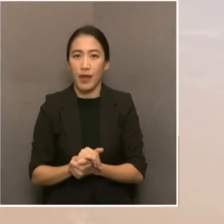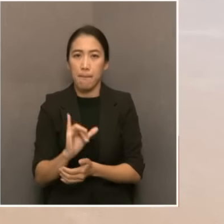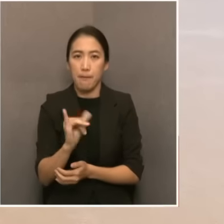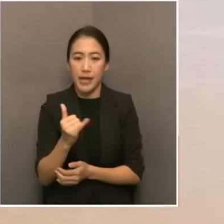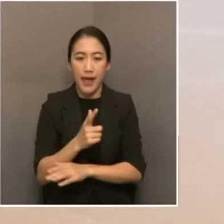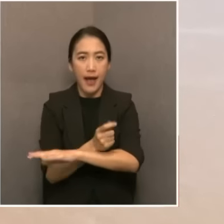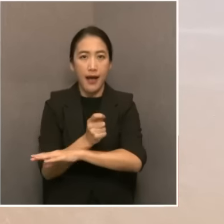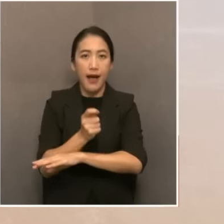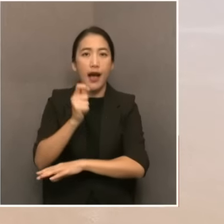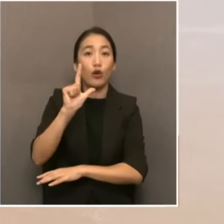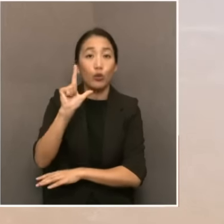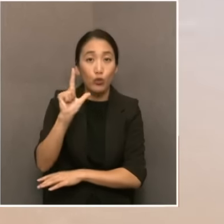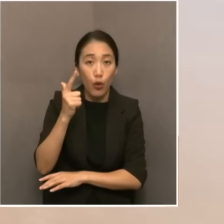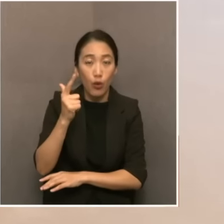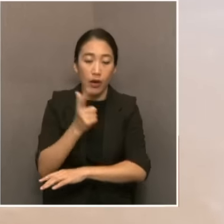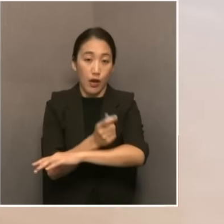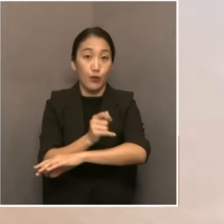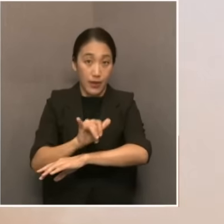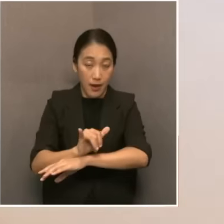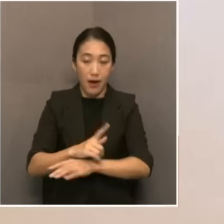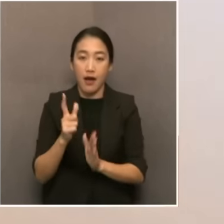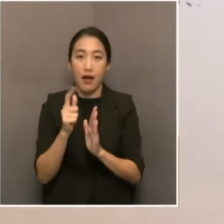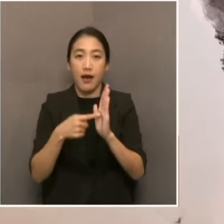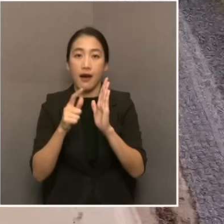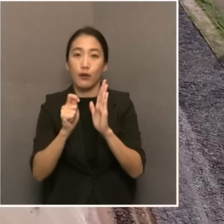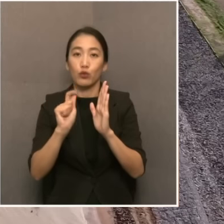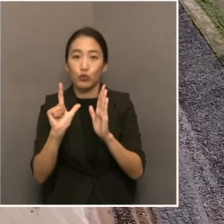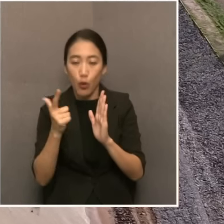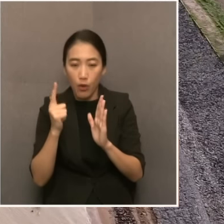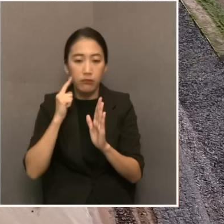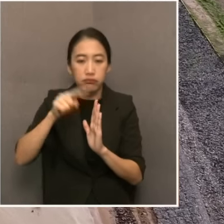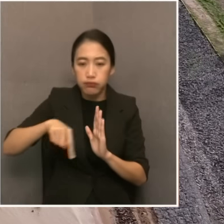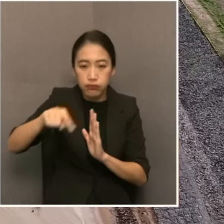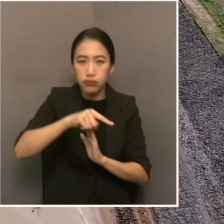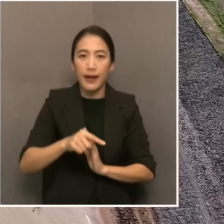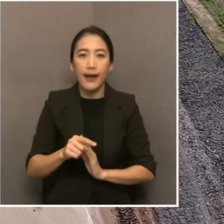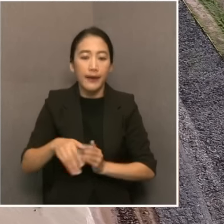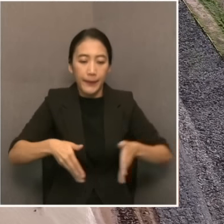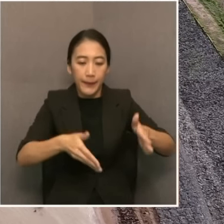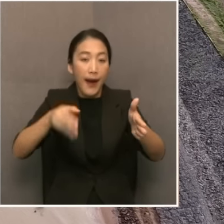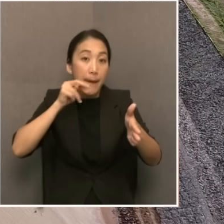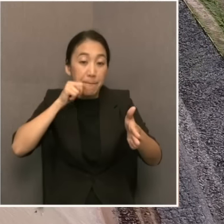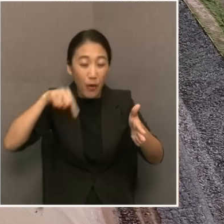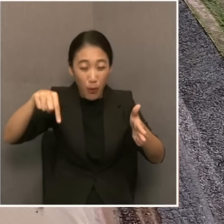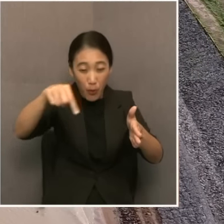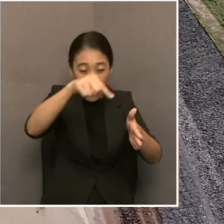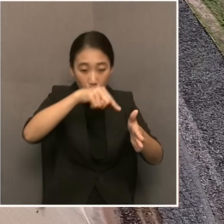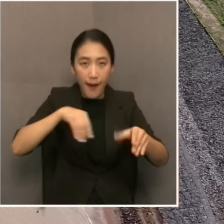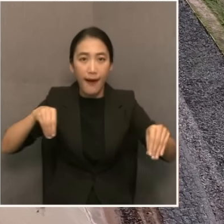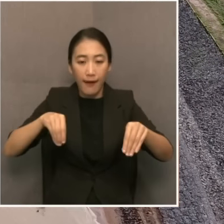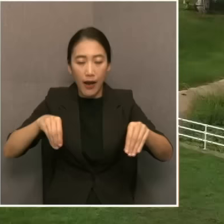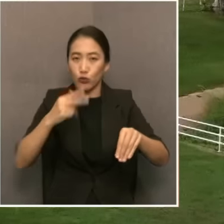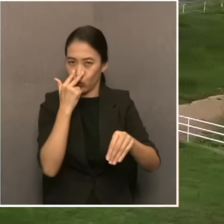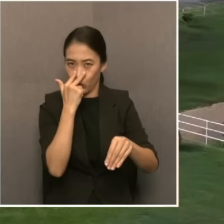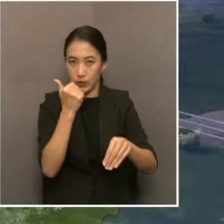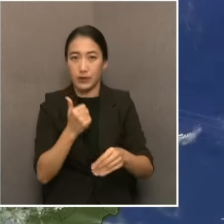วัดพระนครศรีอยุธยาต้องติดตามสถานการณ์น้ำและการประกาศแจ้งเตือนอย่างใกล้ชิดในช่วงเวลานี้ค่ะ ด้านกร